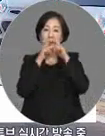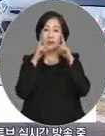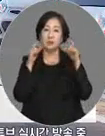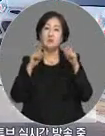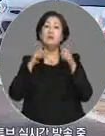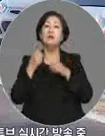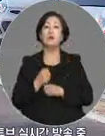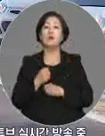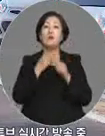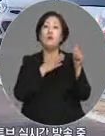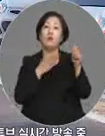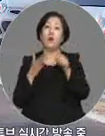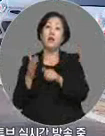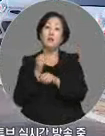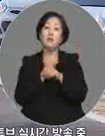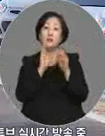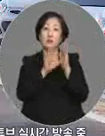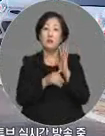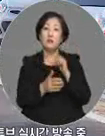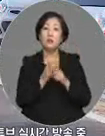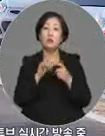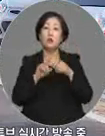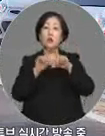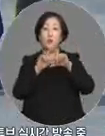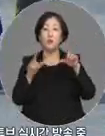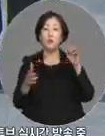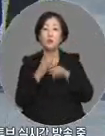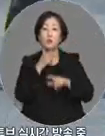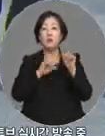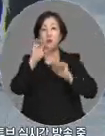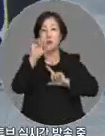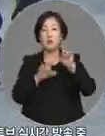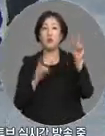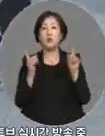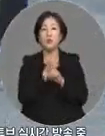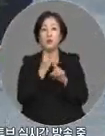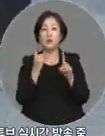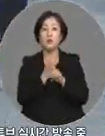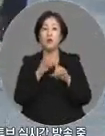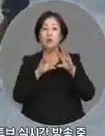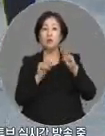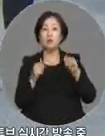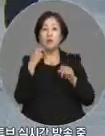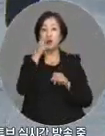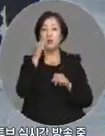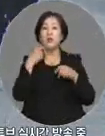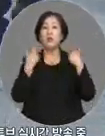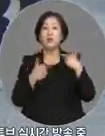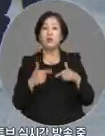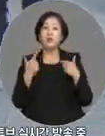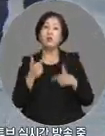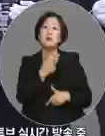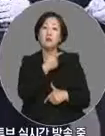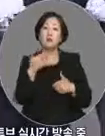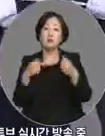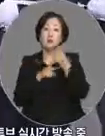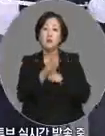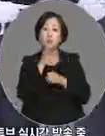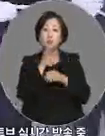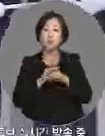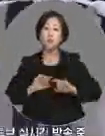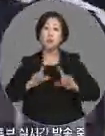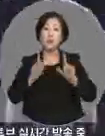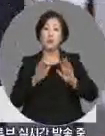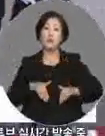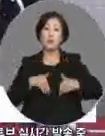착용이 권고되기도 했습니다. 화석연료 사용과 기후변화로 미세먼지 관리가 매일 숙제로 떠오른 가운데